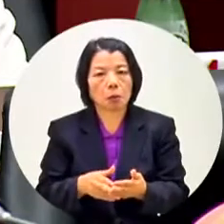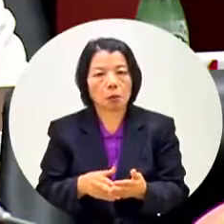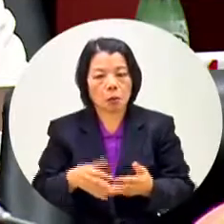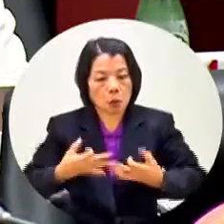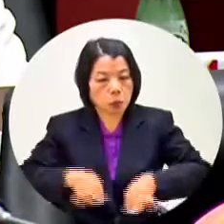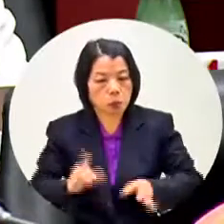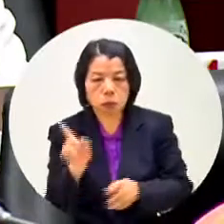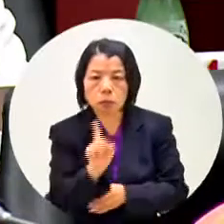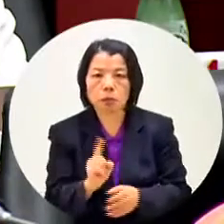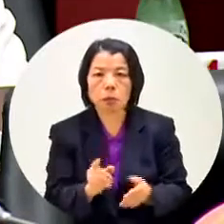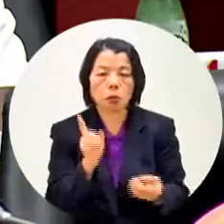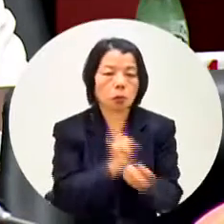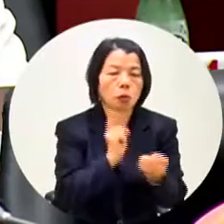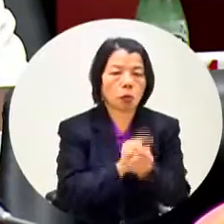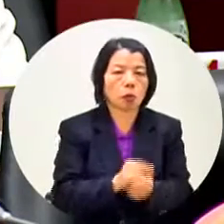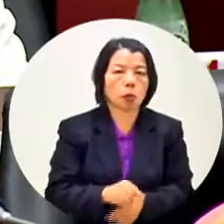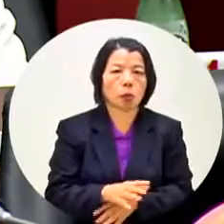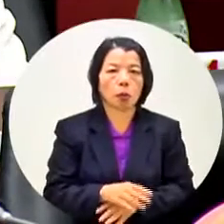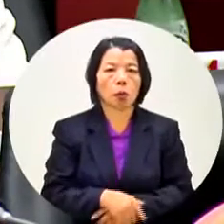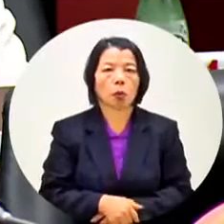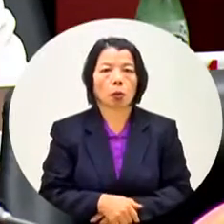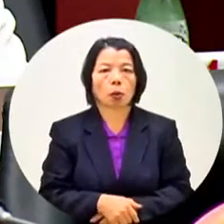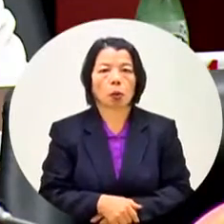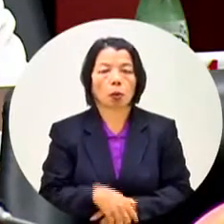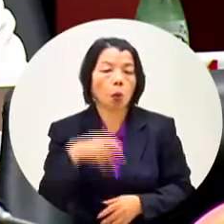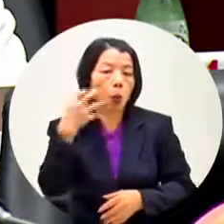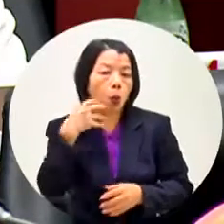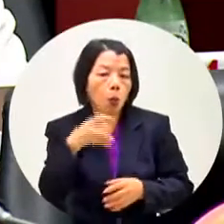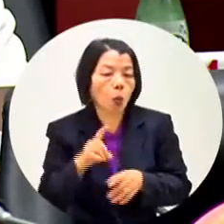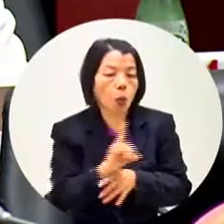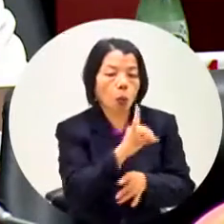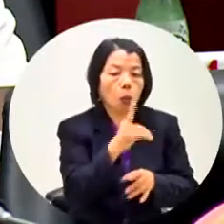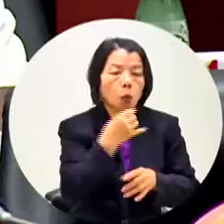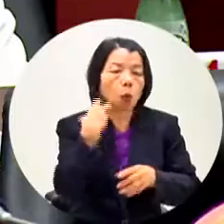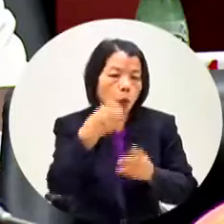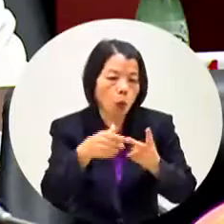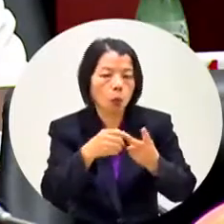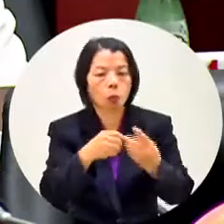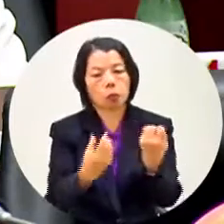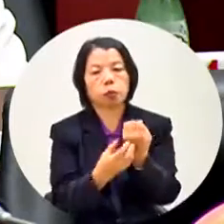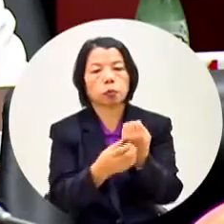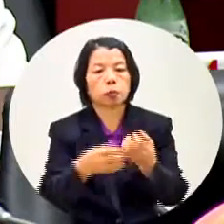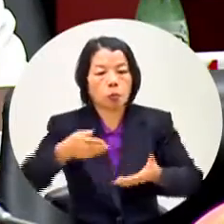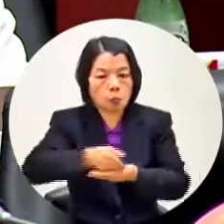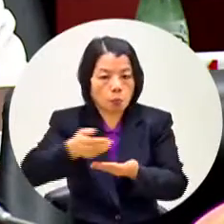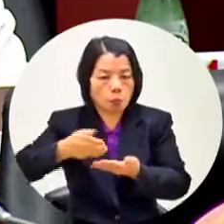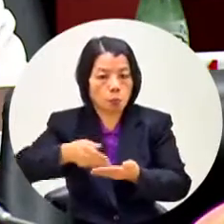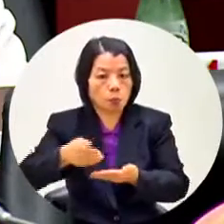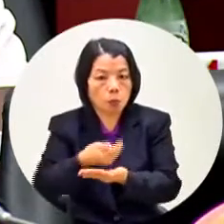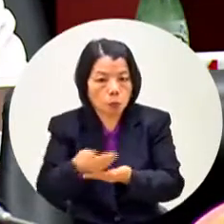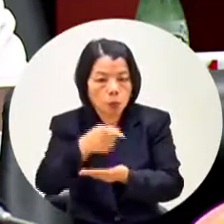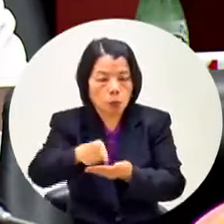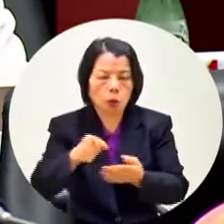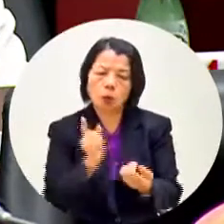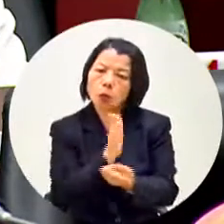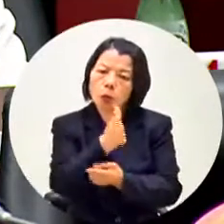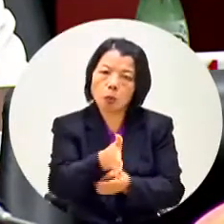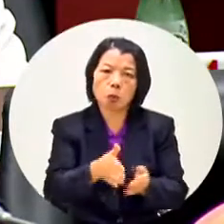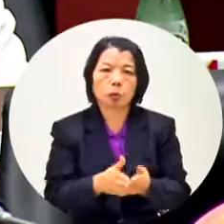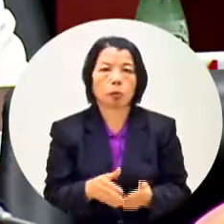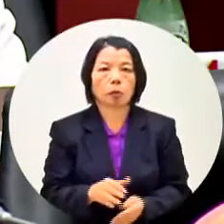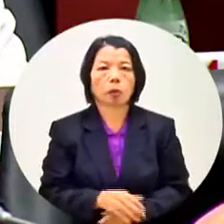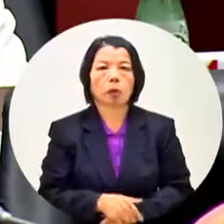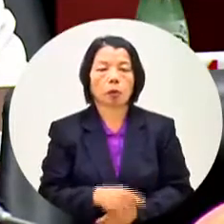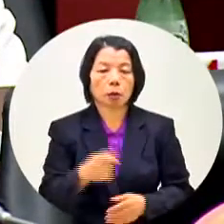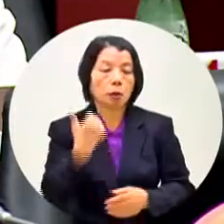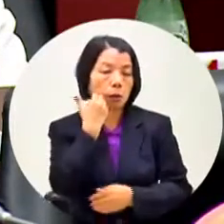衡？好，那产销失衡下一个水果是火龙果吗？还是木瓜？我想请问一下，就